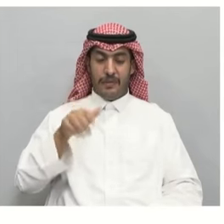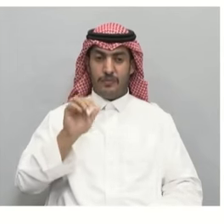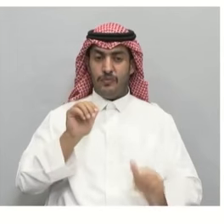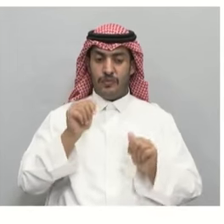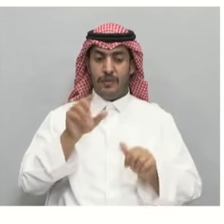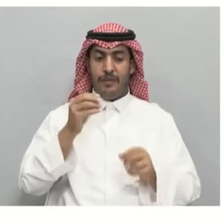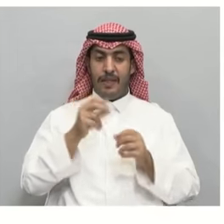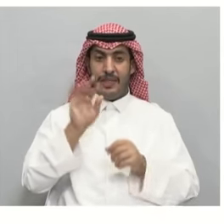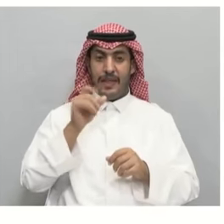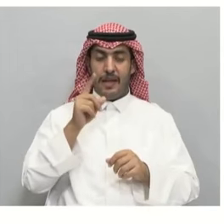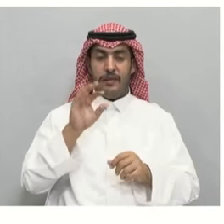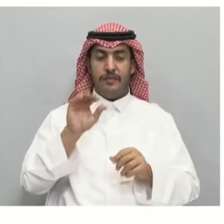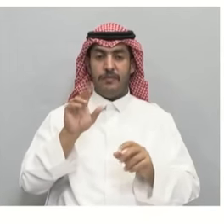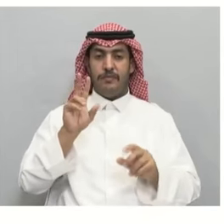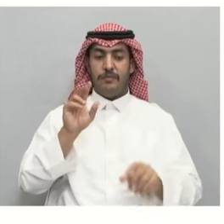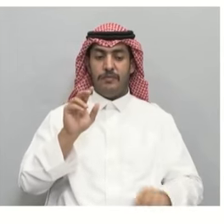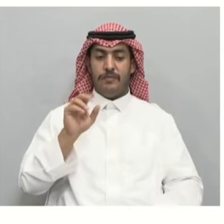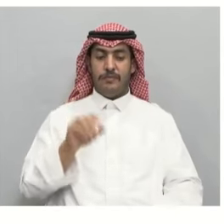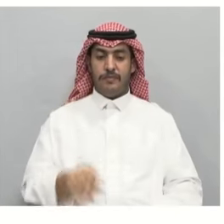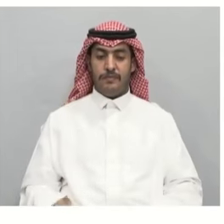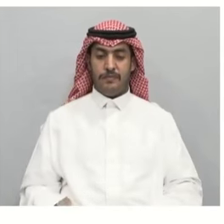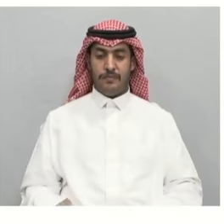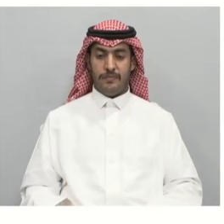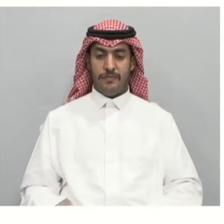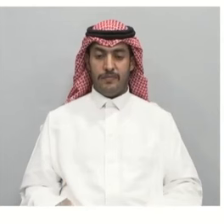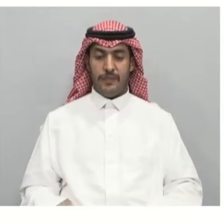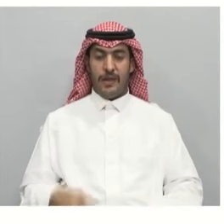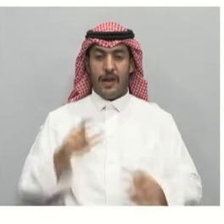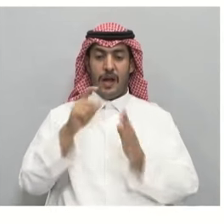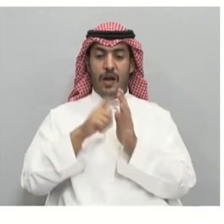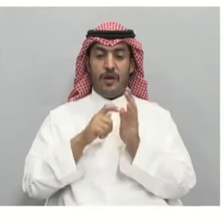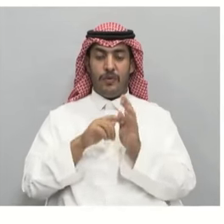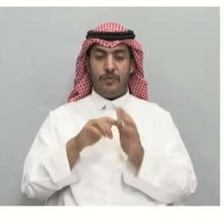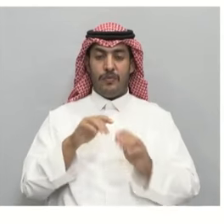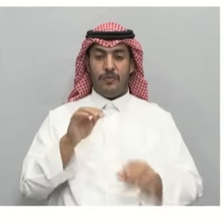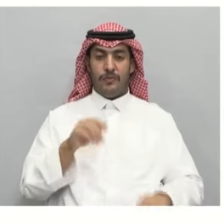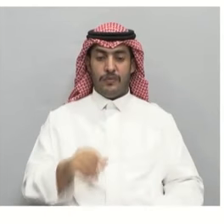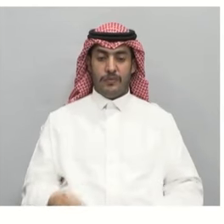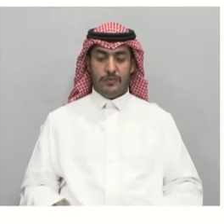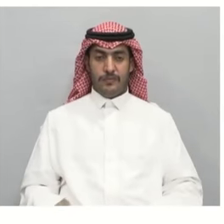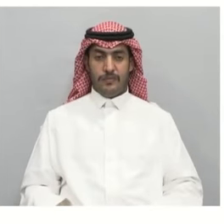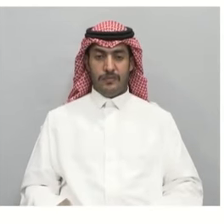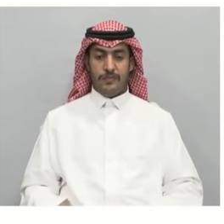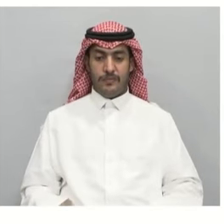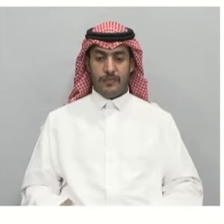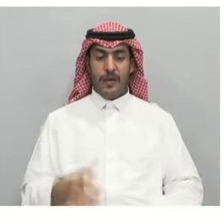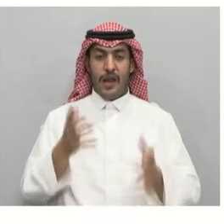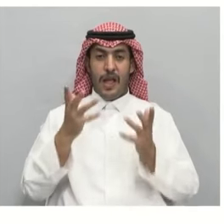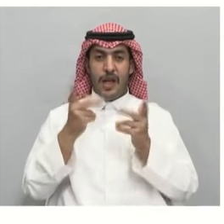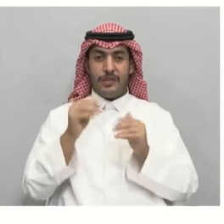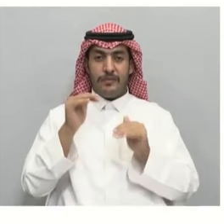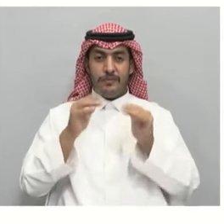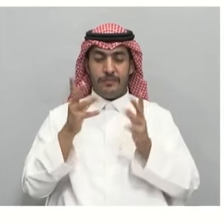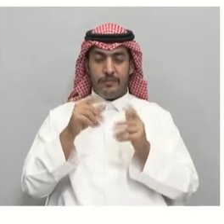مع التيار اول شيء لو نتكلم عن القانون القانون هو طالب مني احسب المقاومه